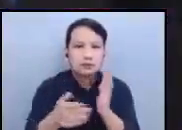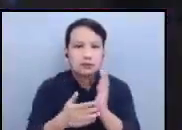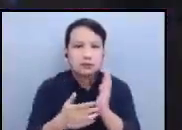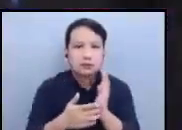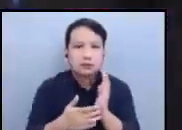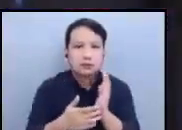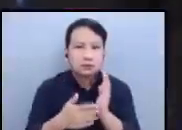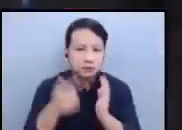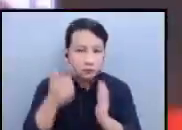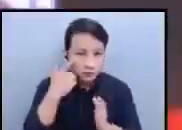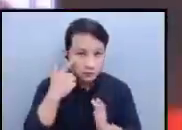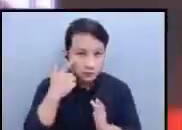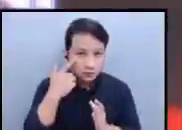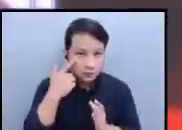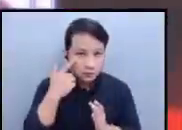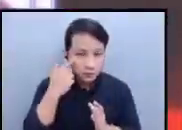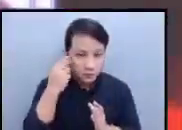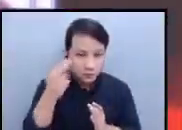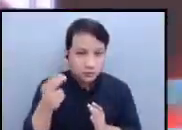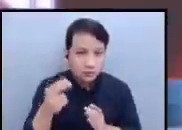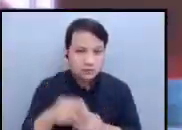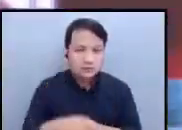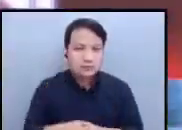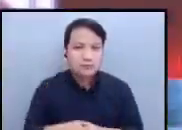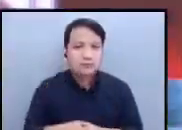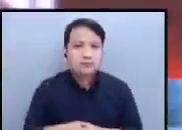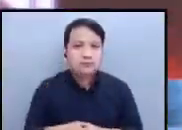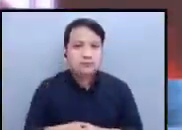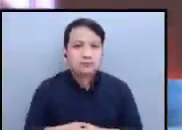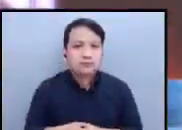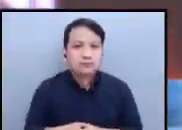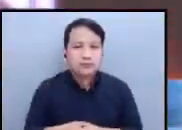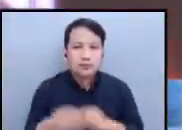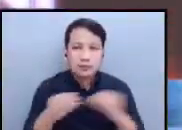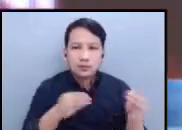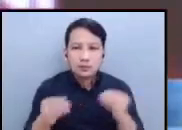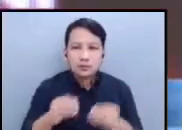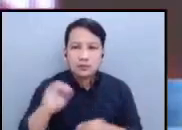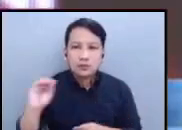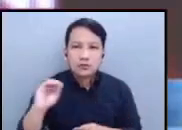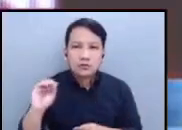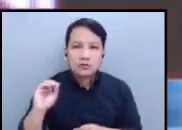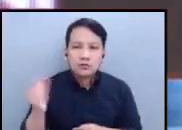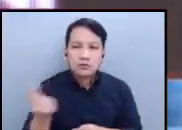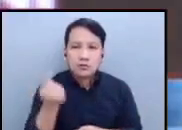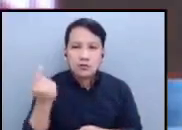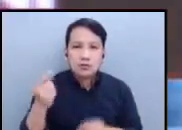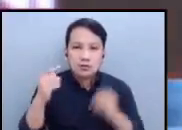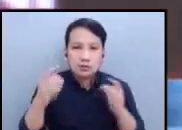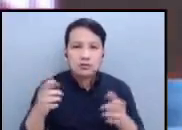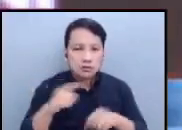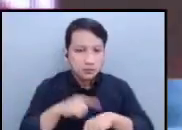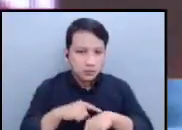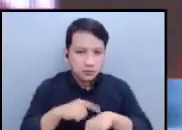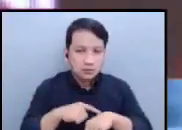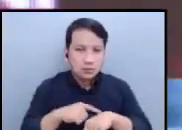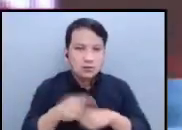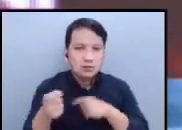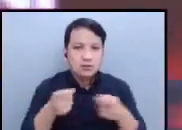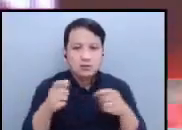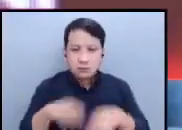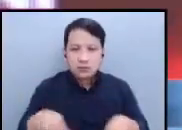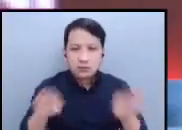Gringo Hunasan sa Senado. We are managing the only critical variable, which is time. And we are doing